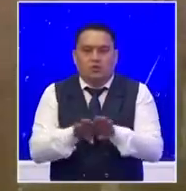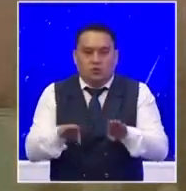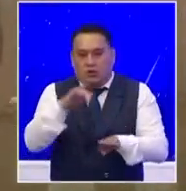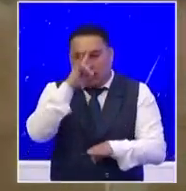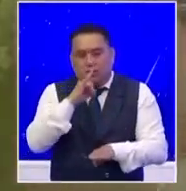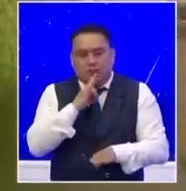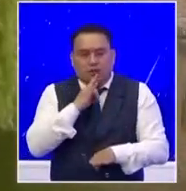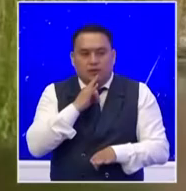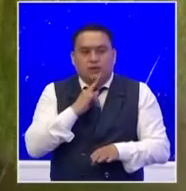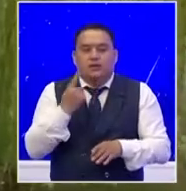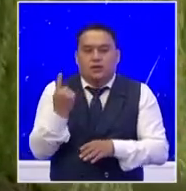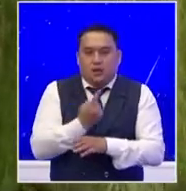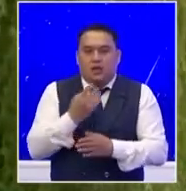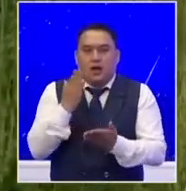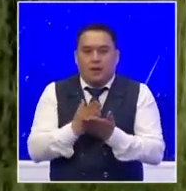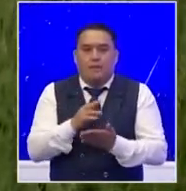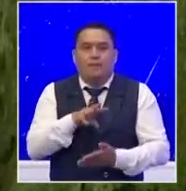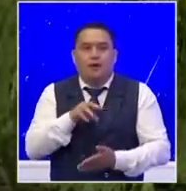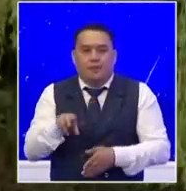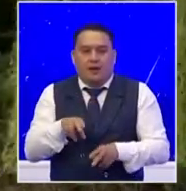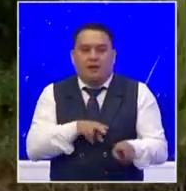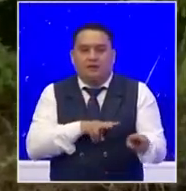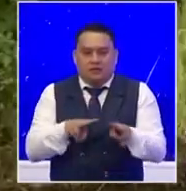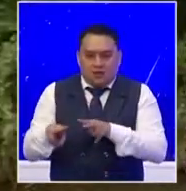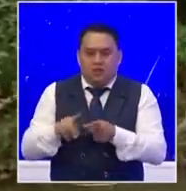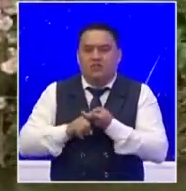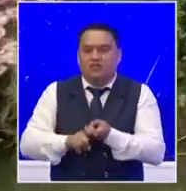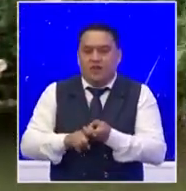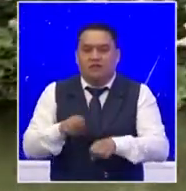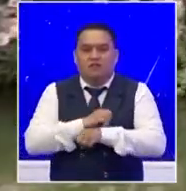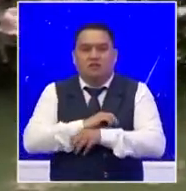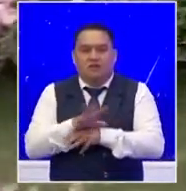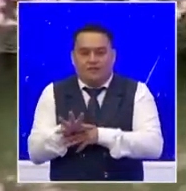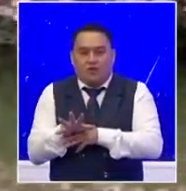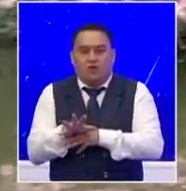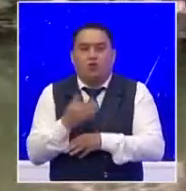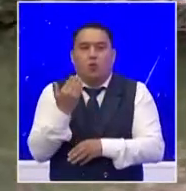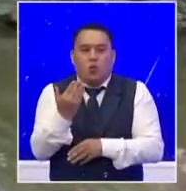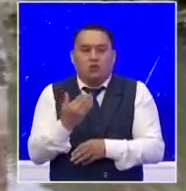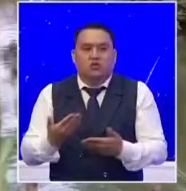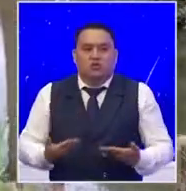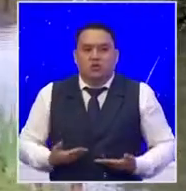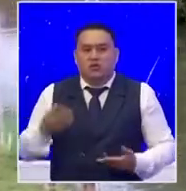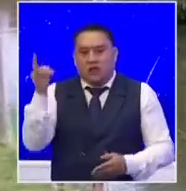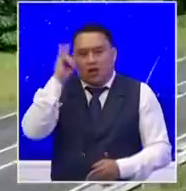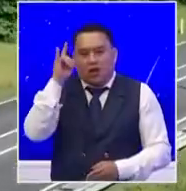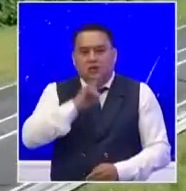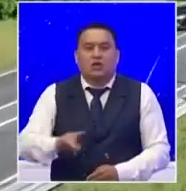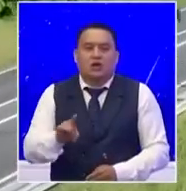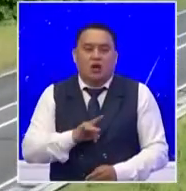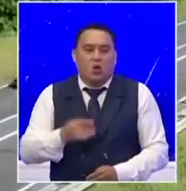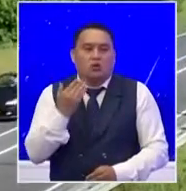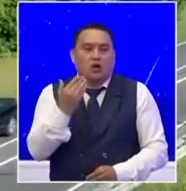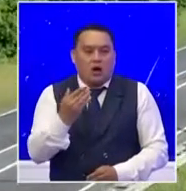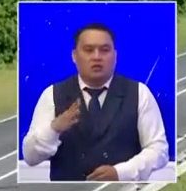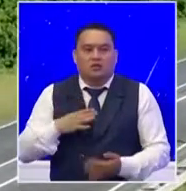казахстанскими. Единственное, есть мобильное приложение, отслеживающее контакты и распространение коронавируса. Жительница Сарканского района Аяна